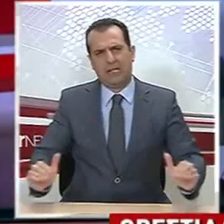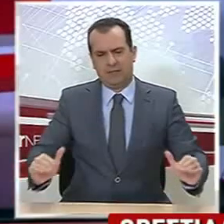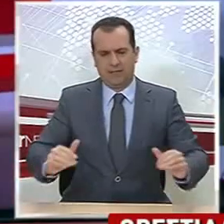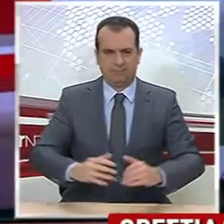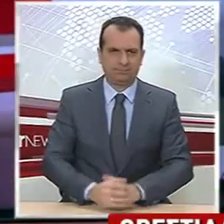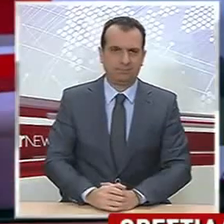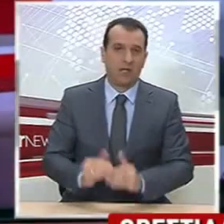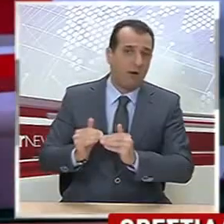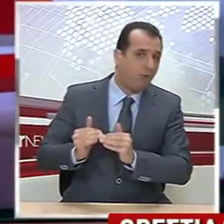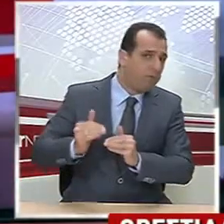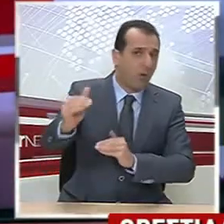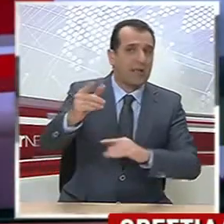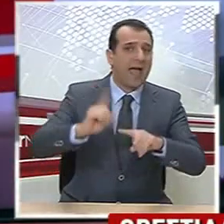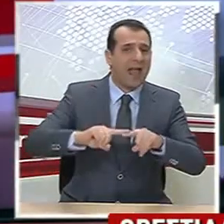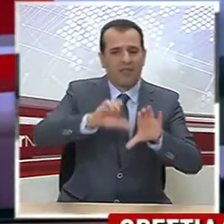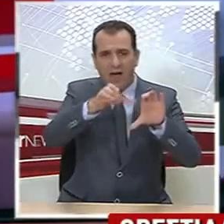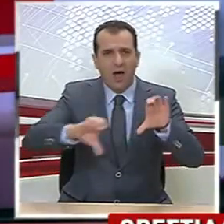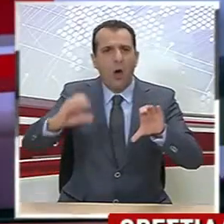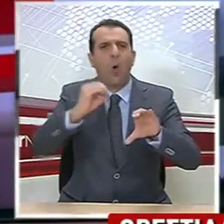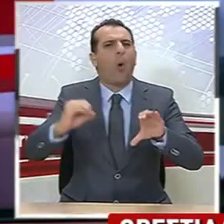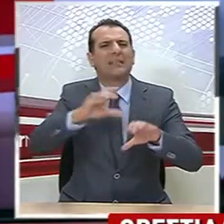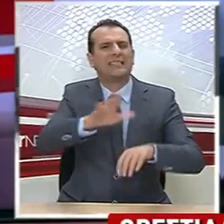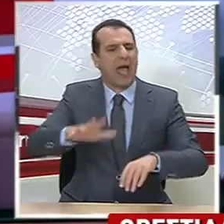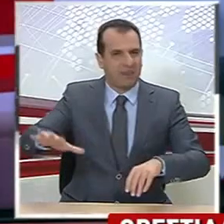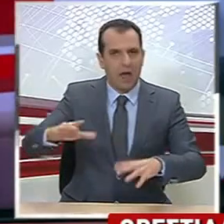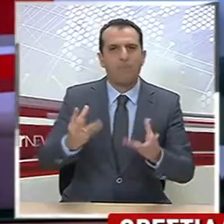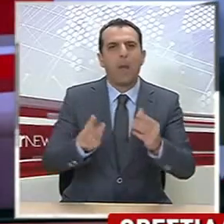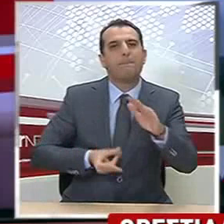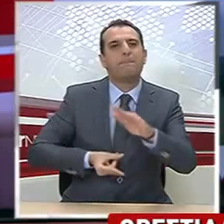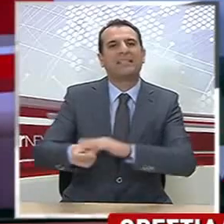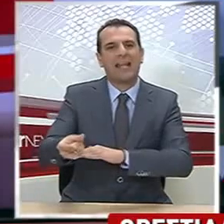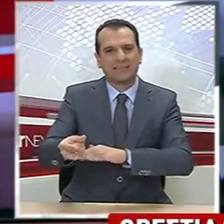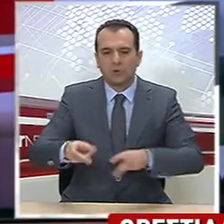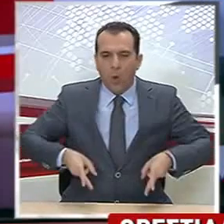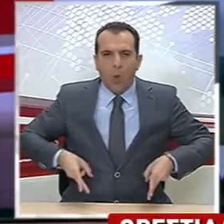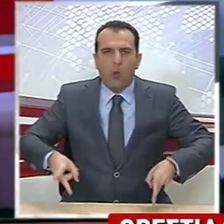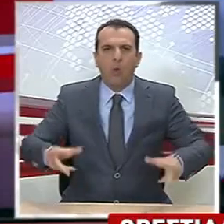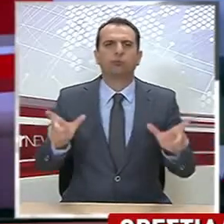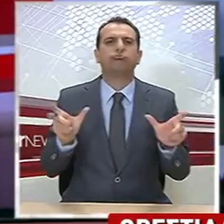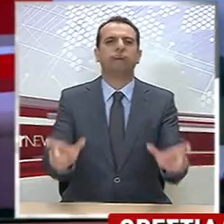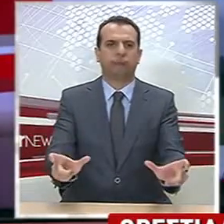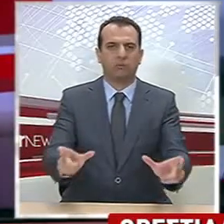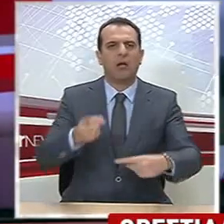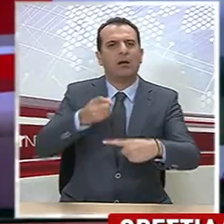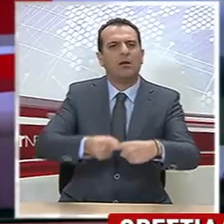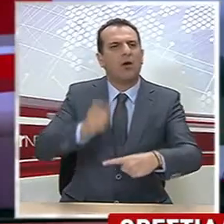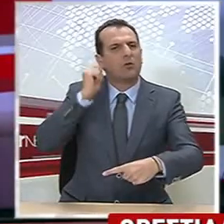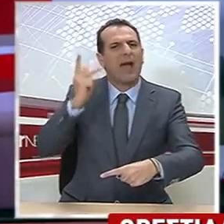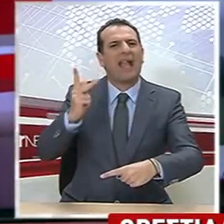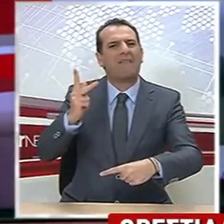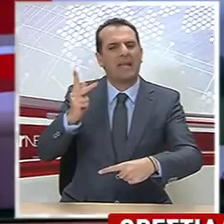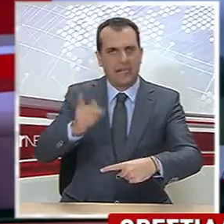Στην Ορεστιάδα, δεκάδες λαθρομετανάστες έκλεισαν το δρόμο, προκαλώντας κομφούζιο στον κόβο της Καβύλης. Σύμφωνα με